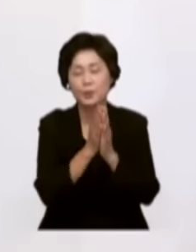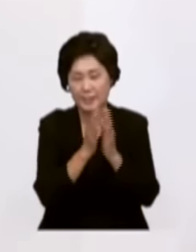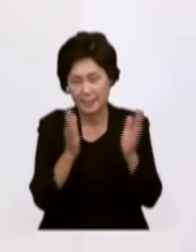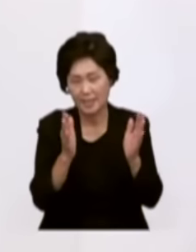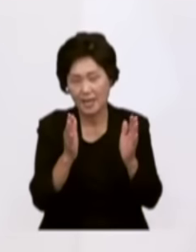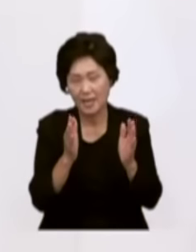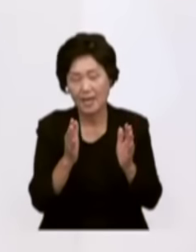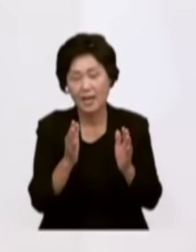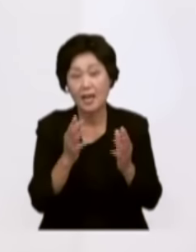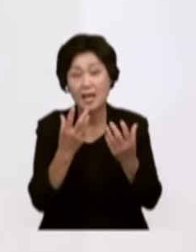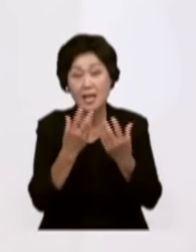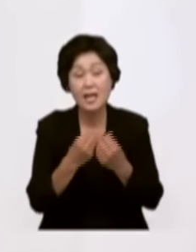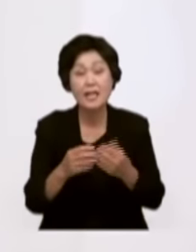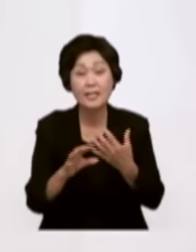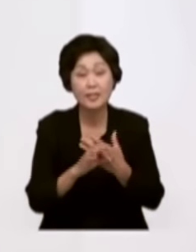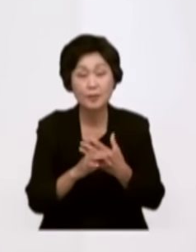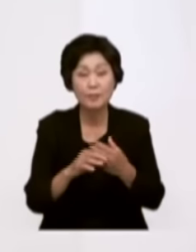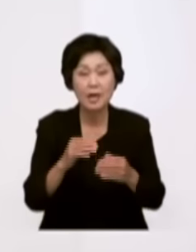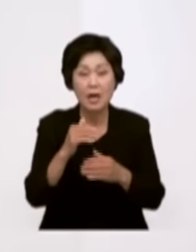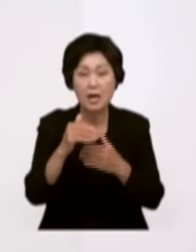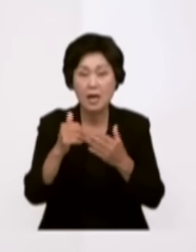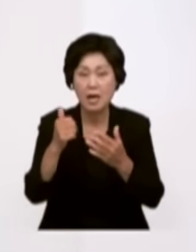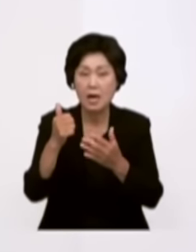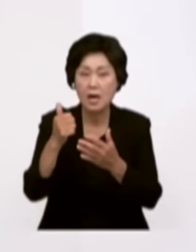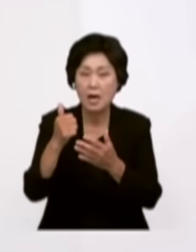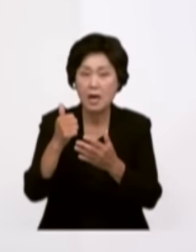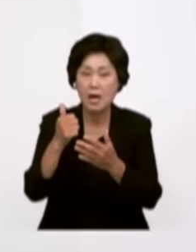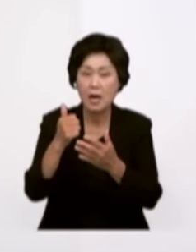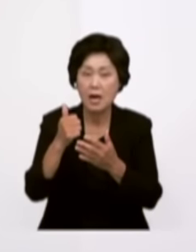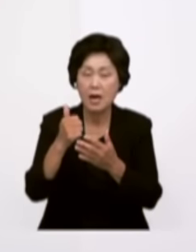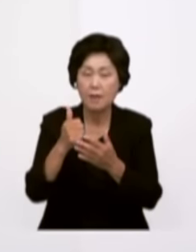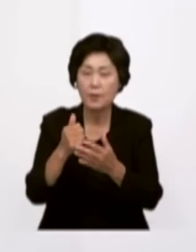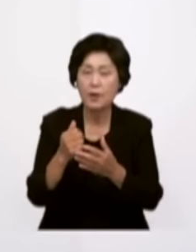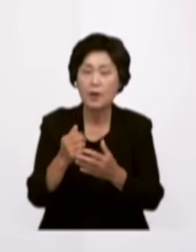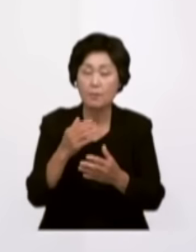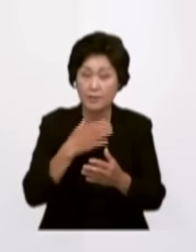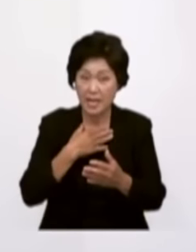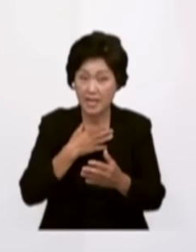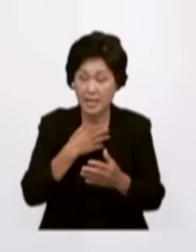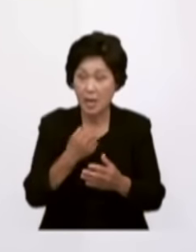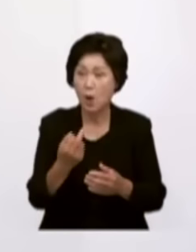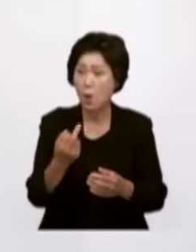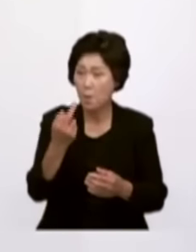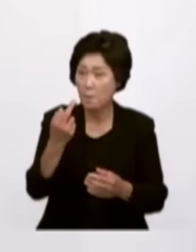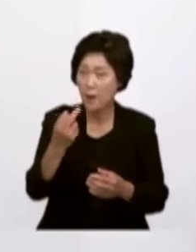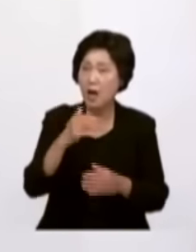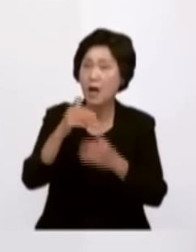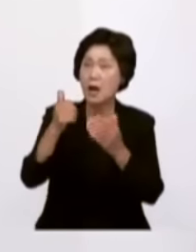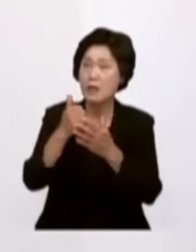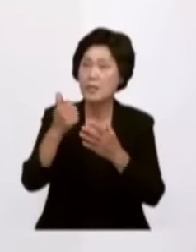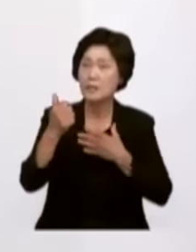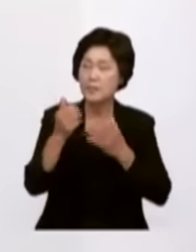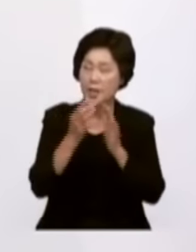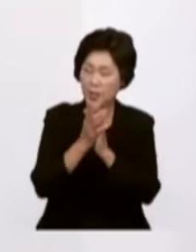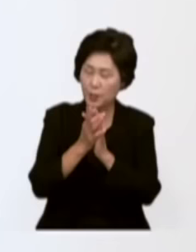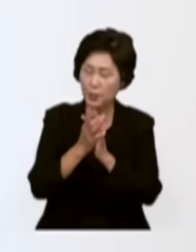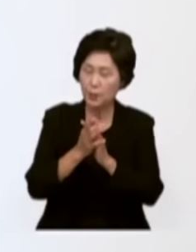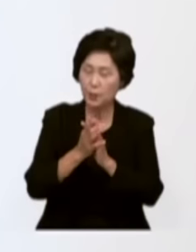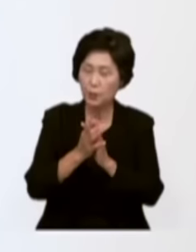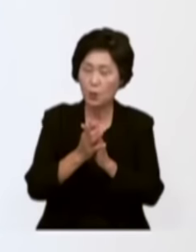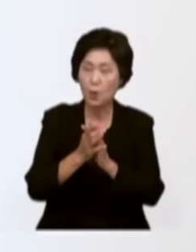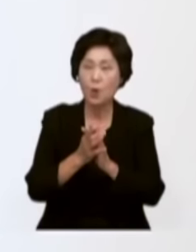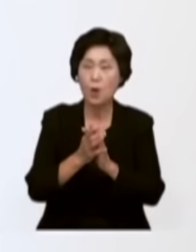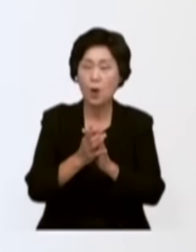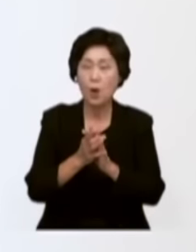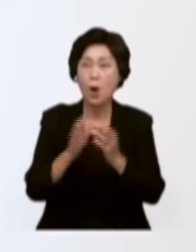그 하나님이 오빠 내 기도를 하나님이 너무 잘 들어준다는 거예요. 기도하면 탁 응답 받아줬다는 거예요.